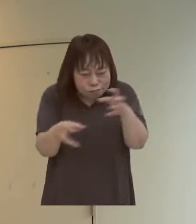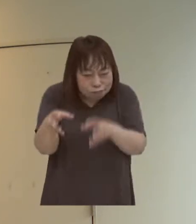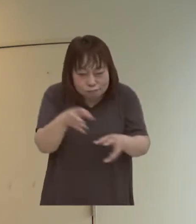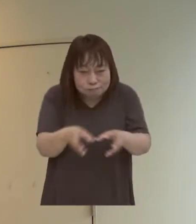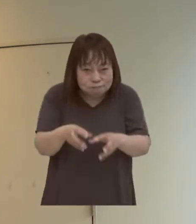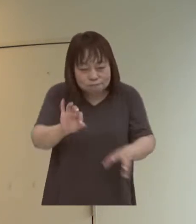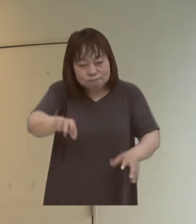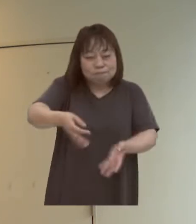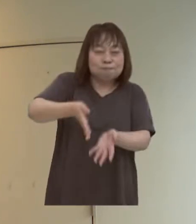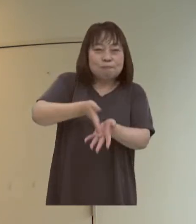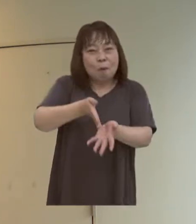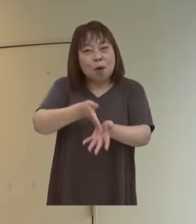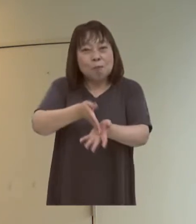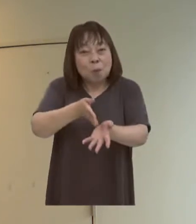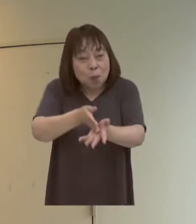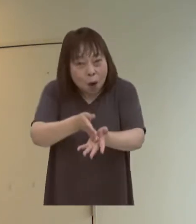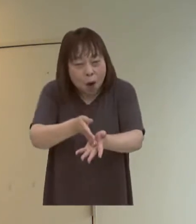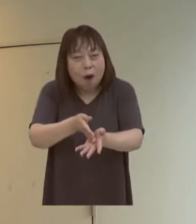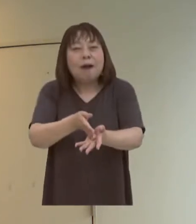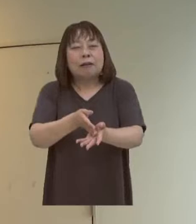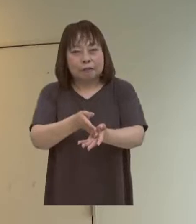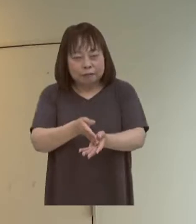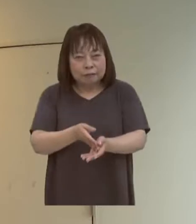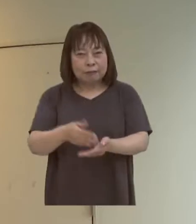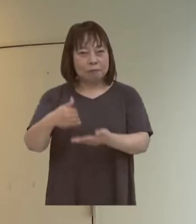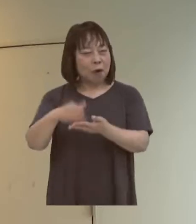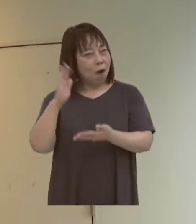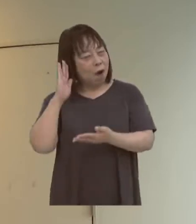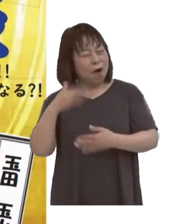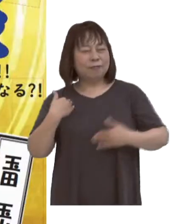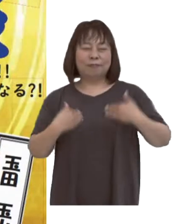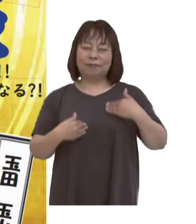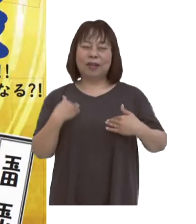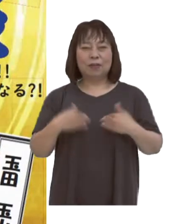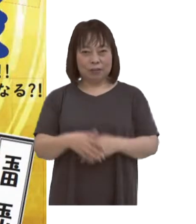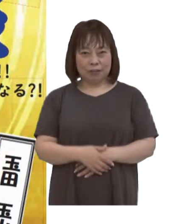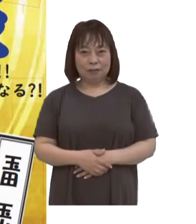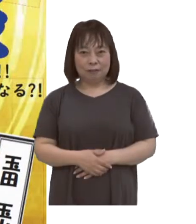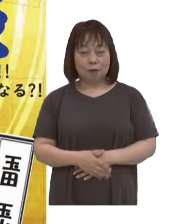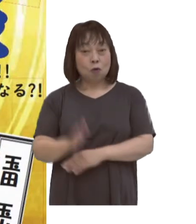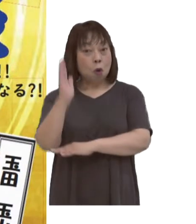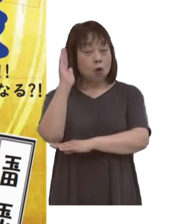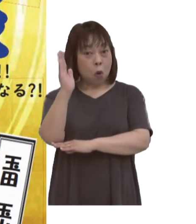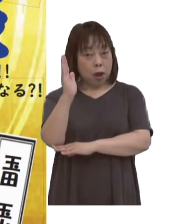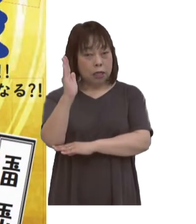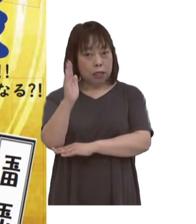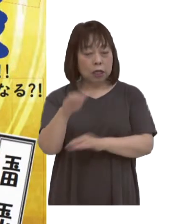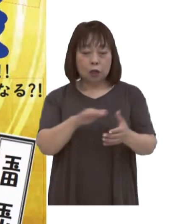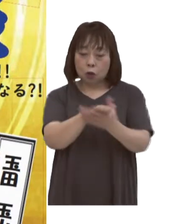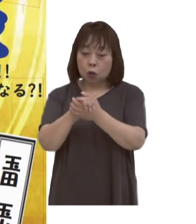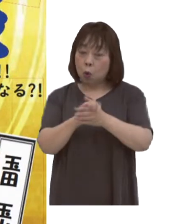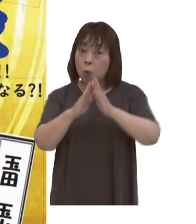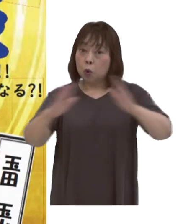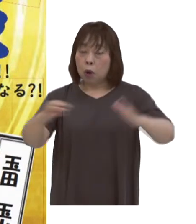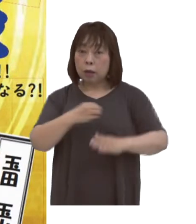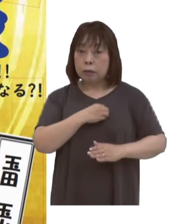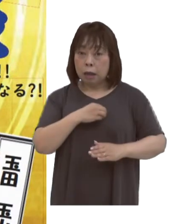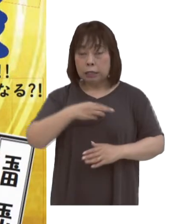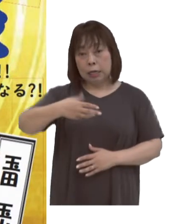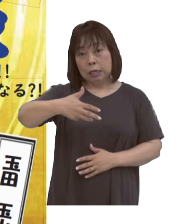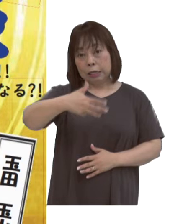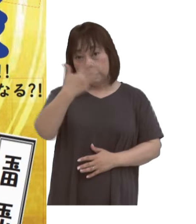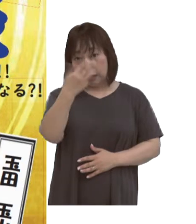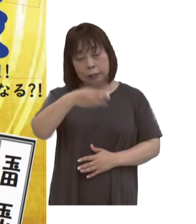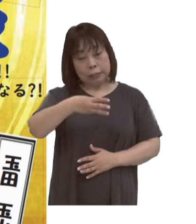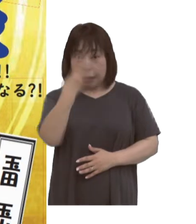まれています。オチはないけど面白いんです。この公演に友の会会員